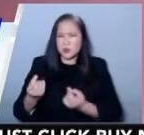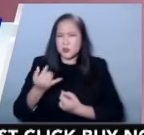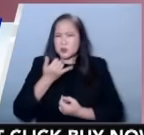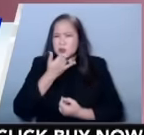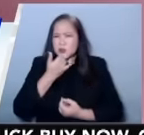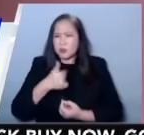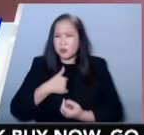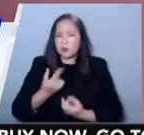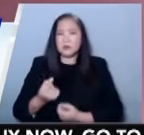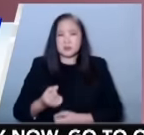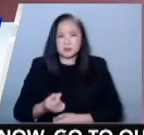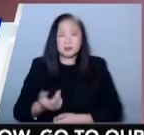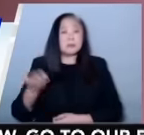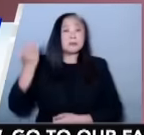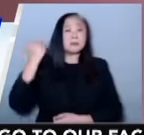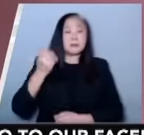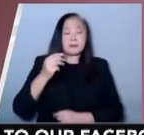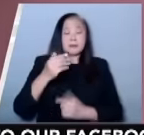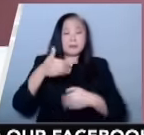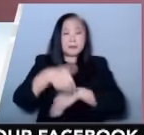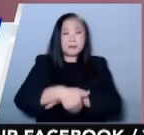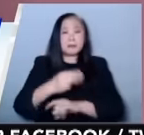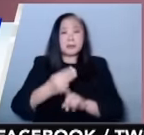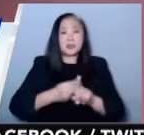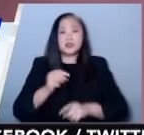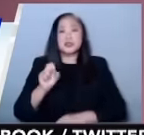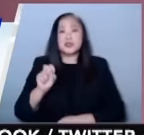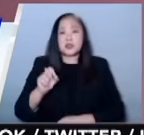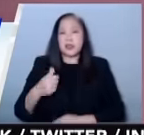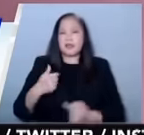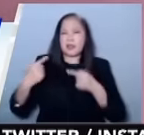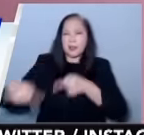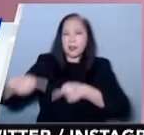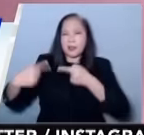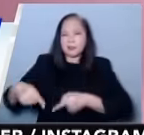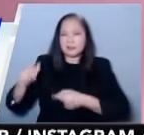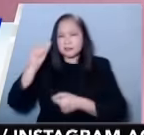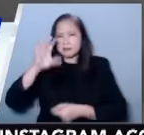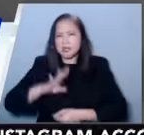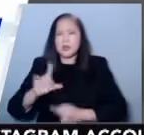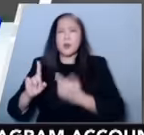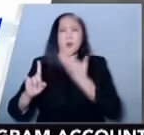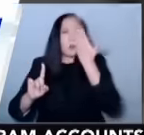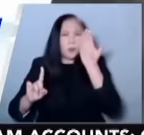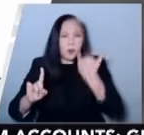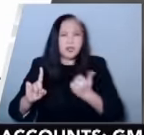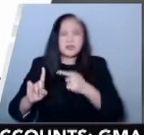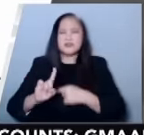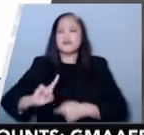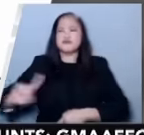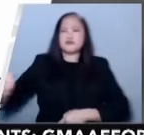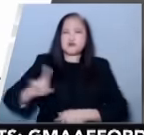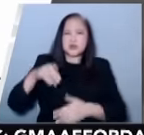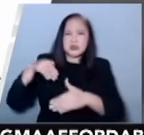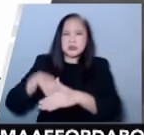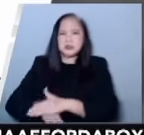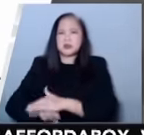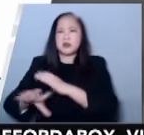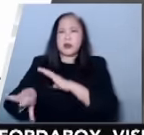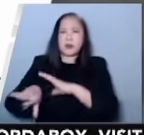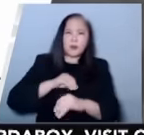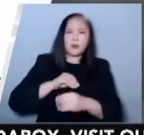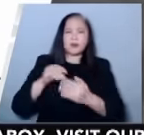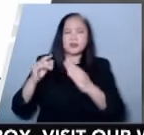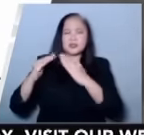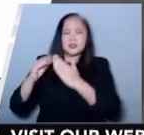March 13 ay may nakasagutan siyang isang lalaki na labas-masok ng kanilang subdivision. Sabi ko sa kanya, sir, saan po